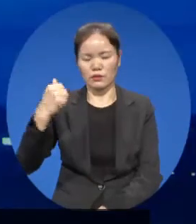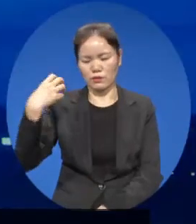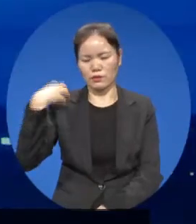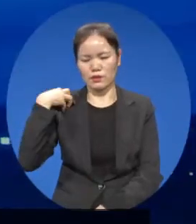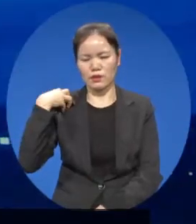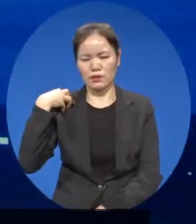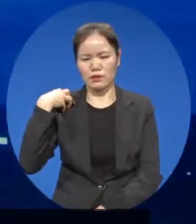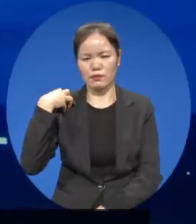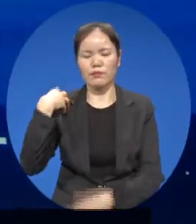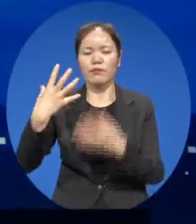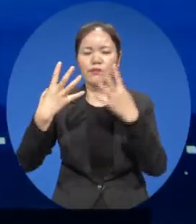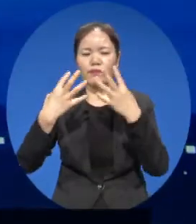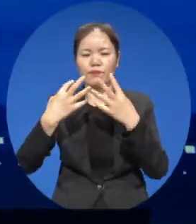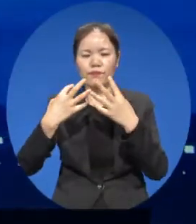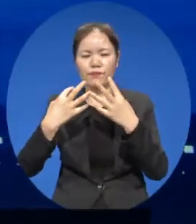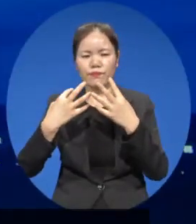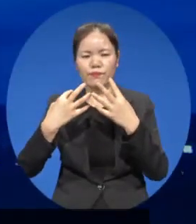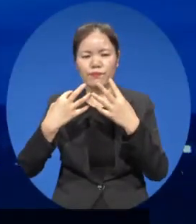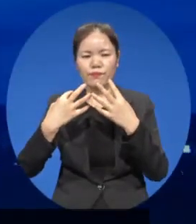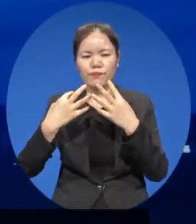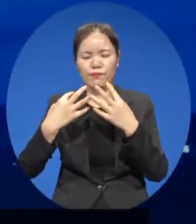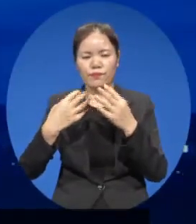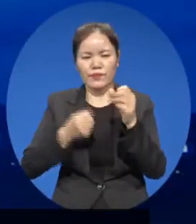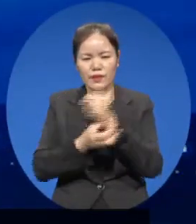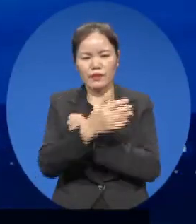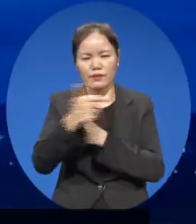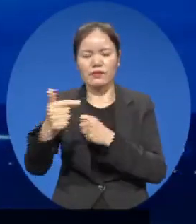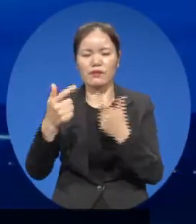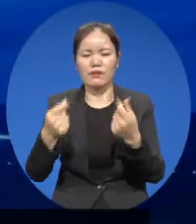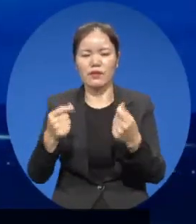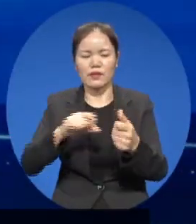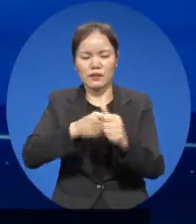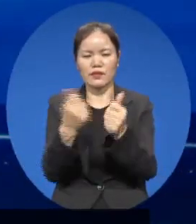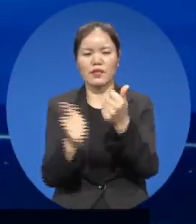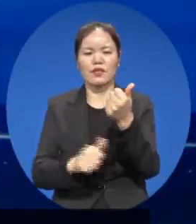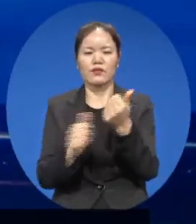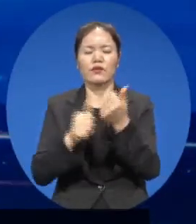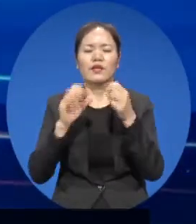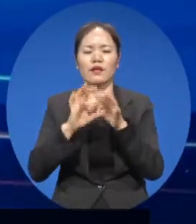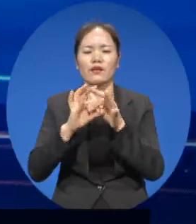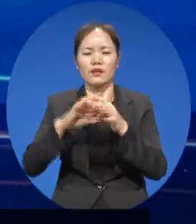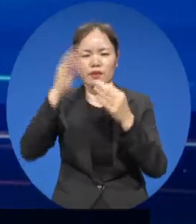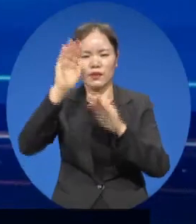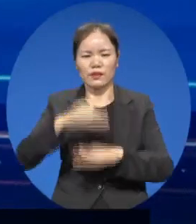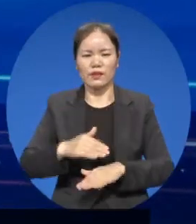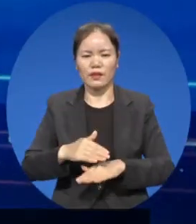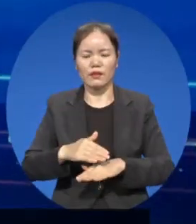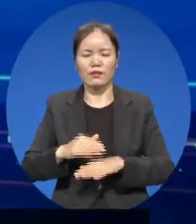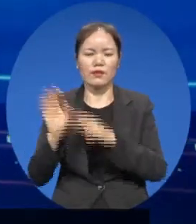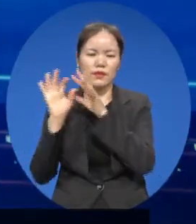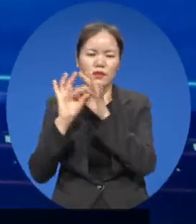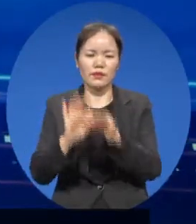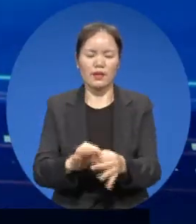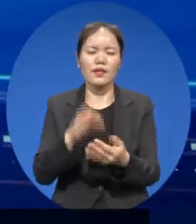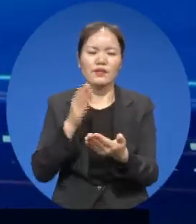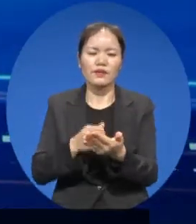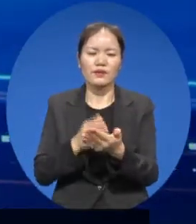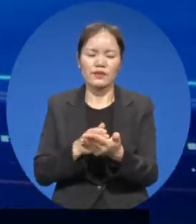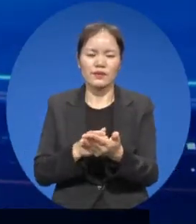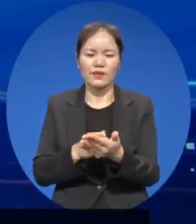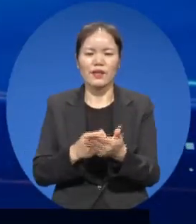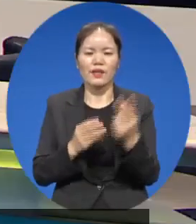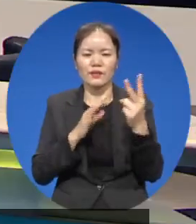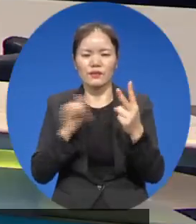굉장히 좀 많은 부분이 실리게 될 것 같습니다 징계위원회 관련된 이야기는 계속해서 뉴스 오늘에서 다루도록 하겠습니다 2분간 여기서